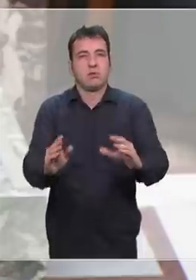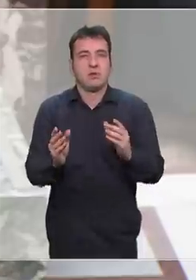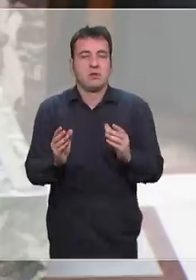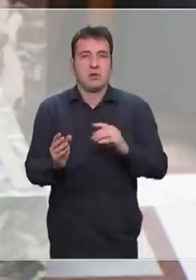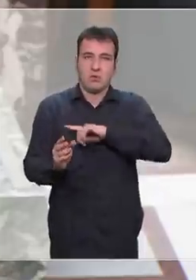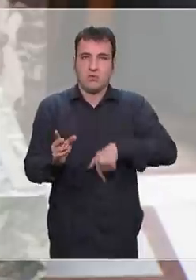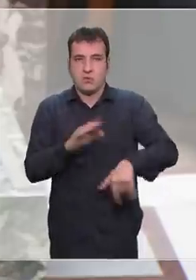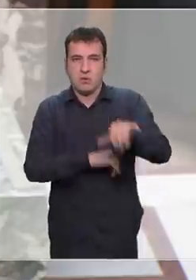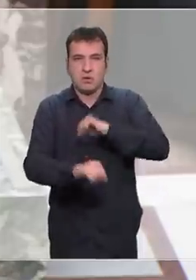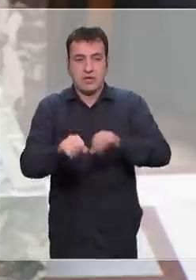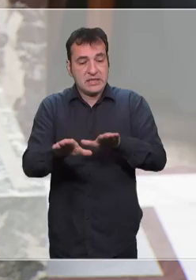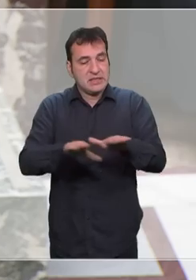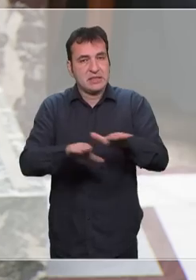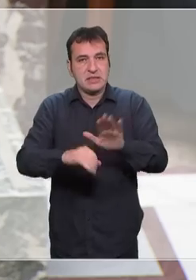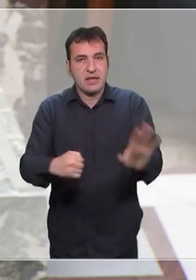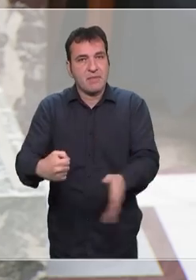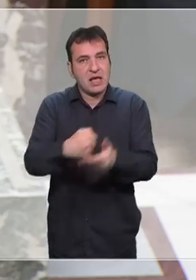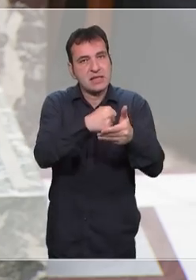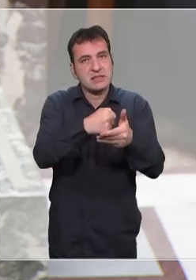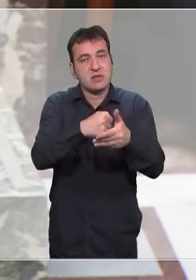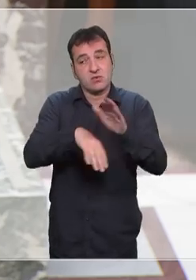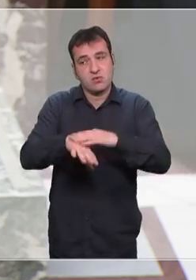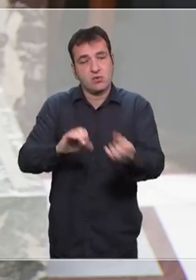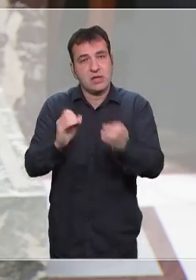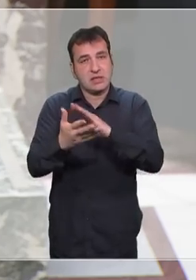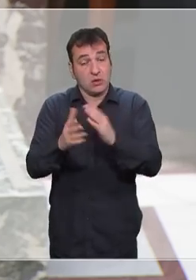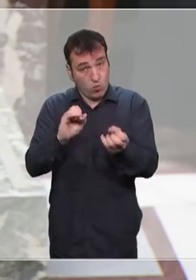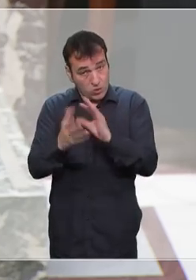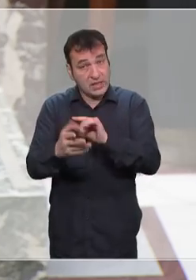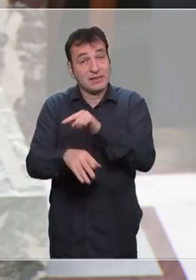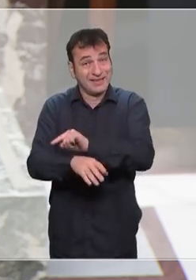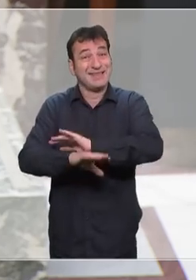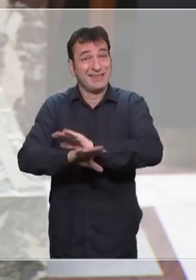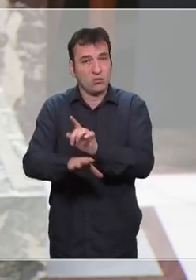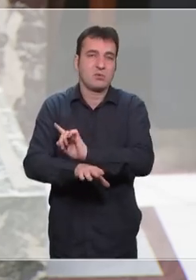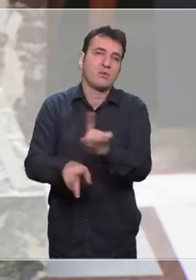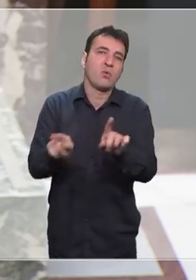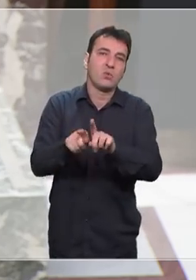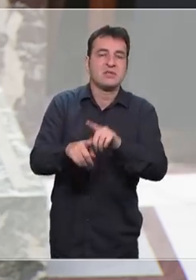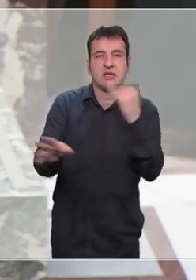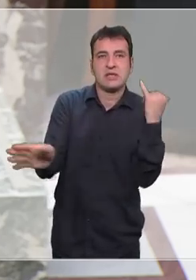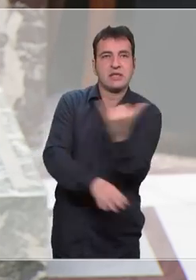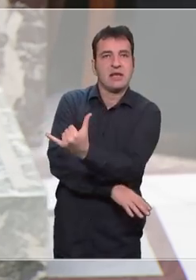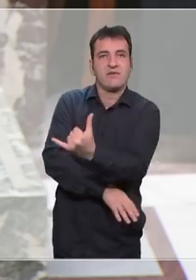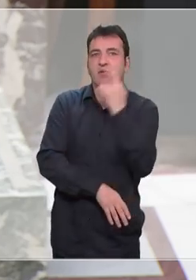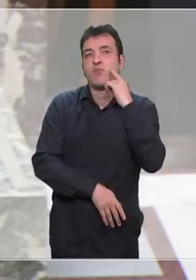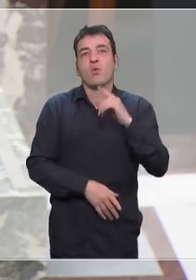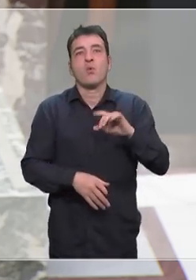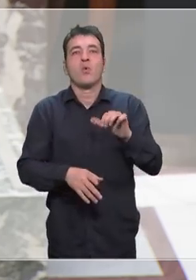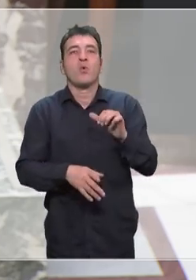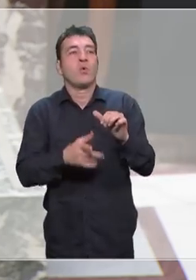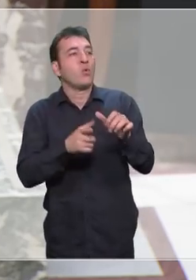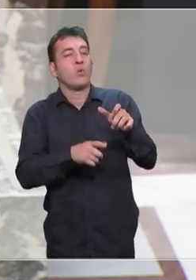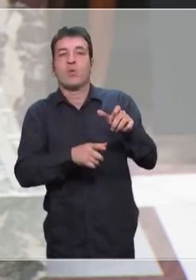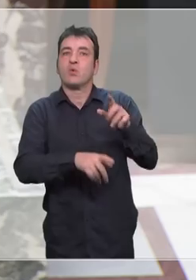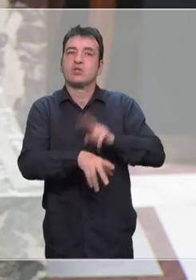mis en place un système d'assistance en ligne, pas uniquement sur le web, mais aussi au téléphone, pour les premiers pas des entrepreneurs qui pourraient être